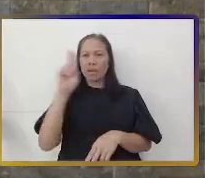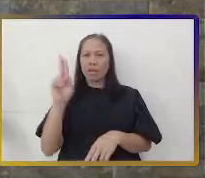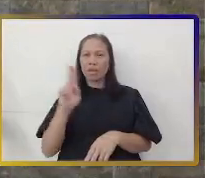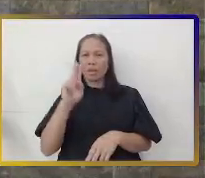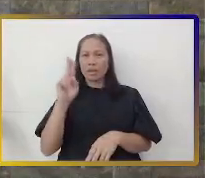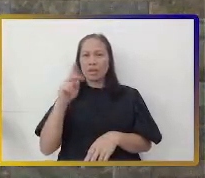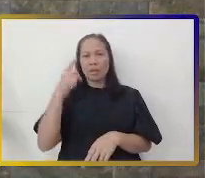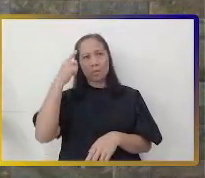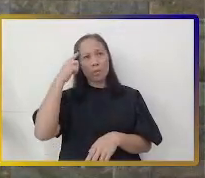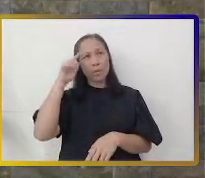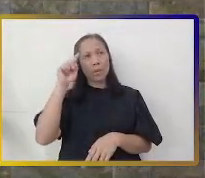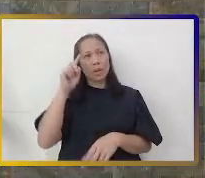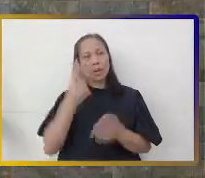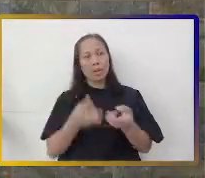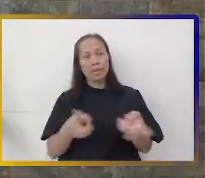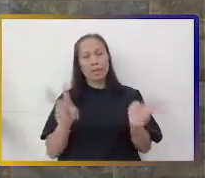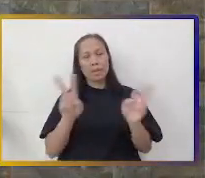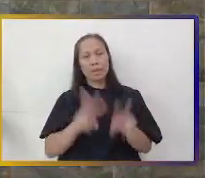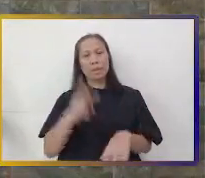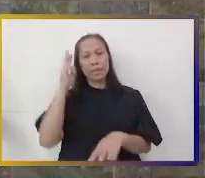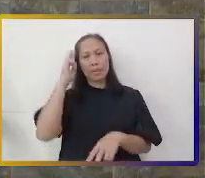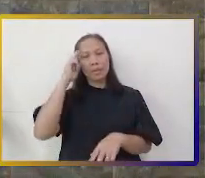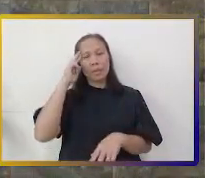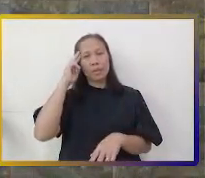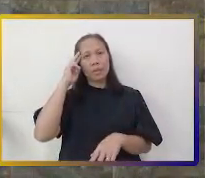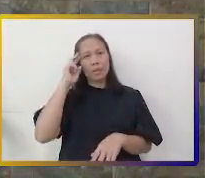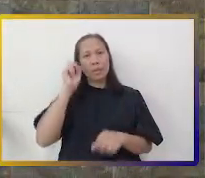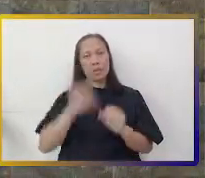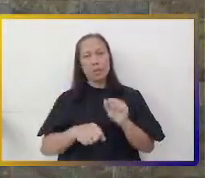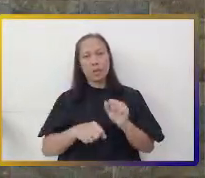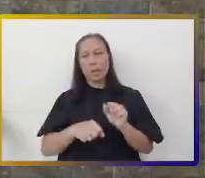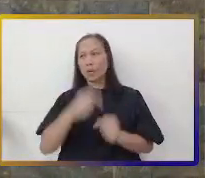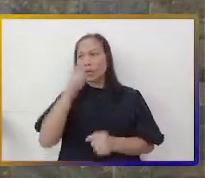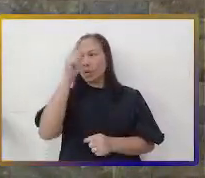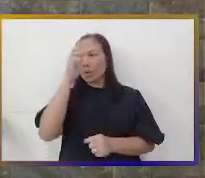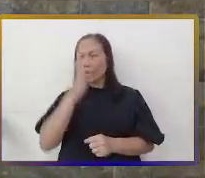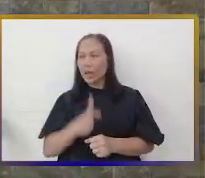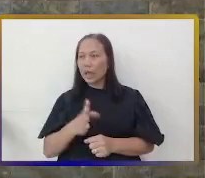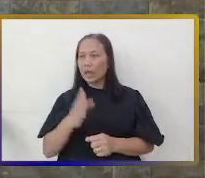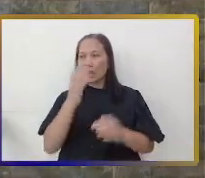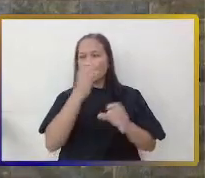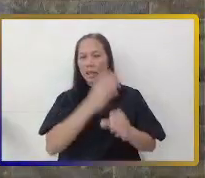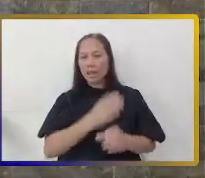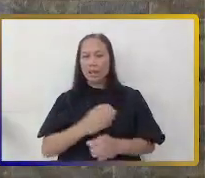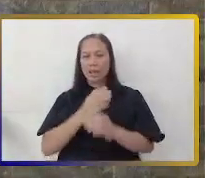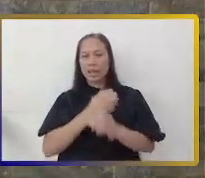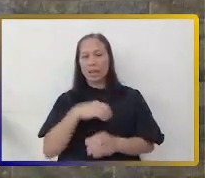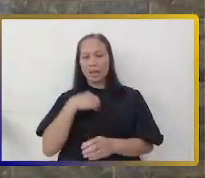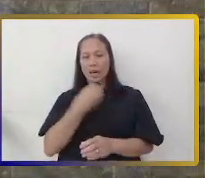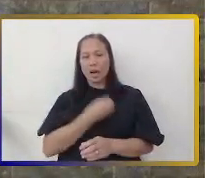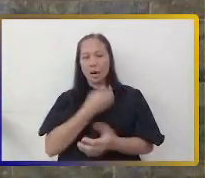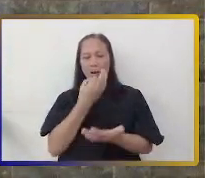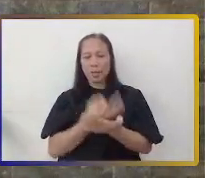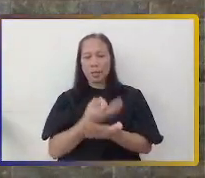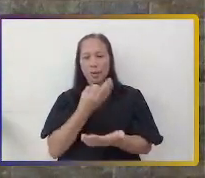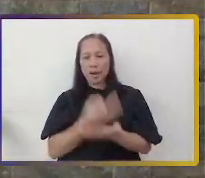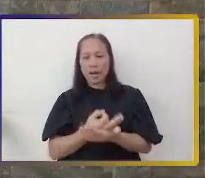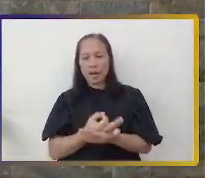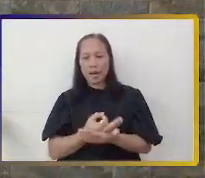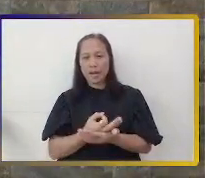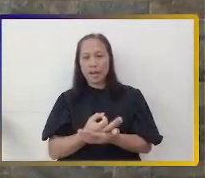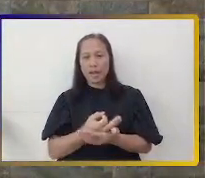nga mismo ang Diyos ang mag-iingat sa pera natin our money will be more